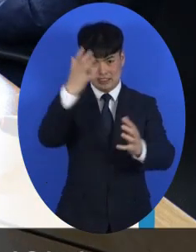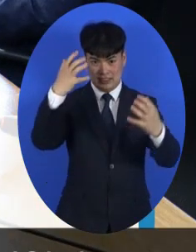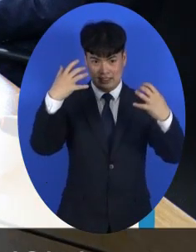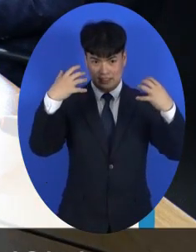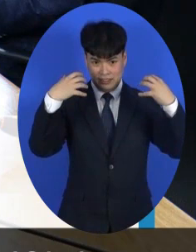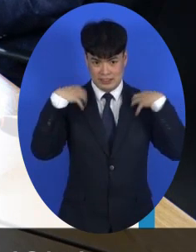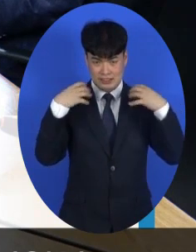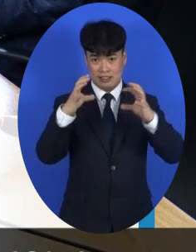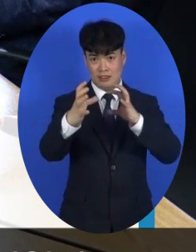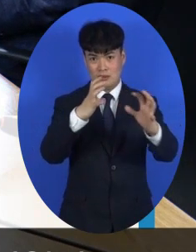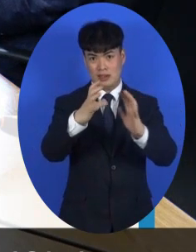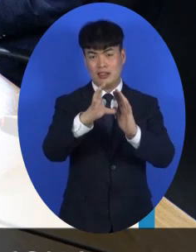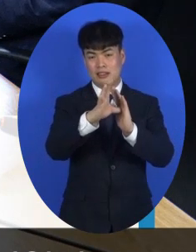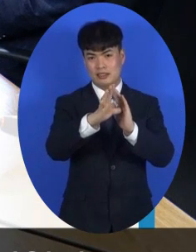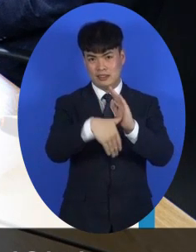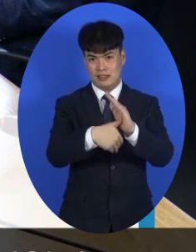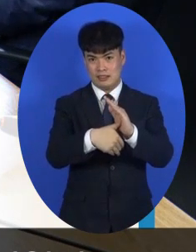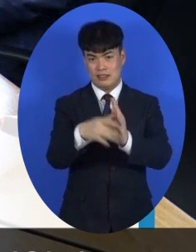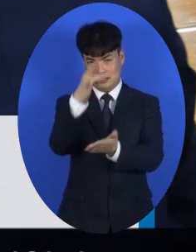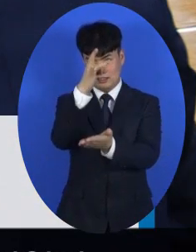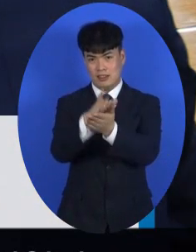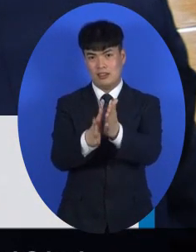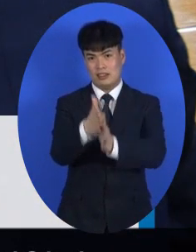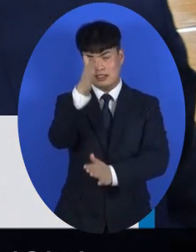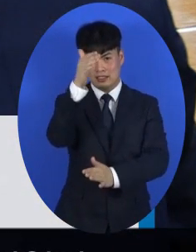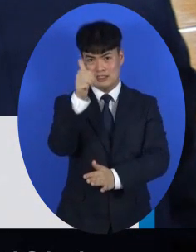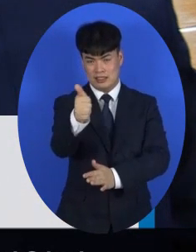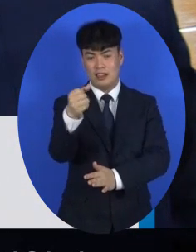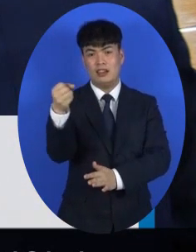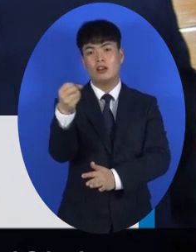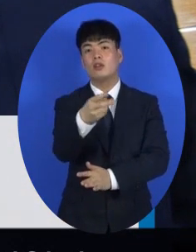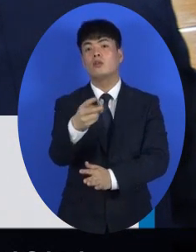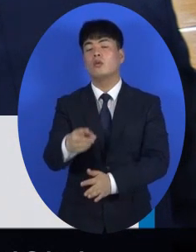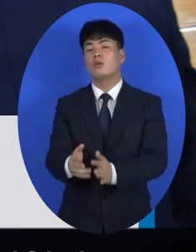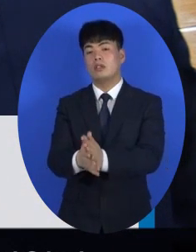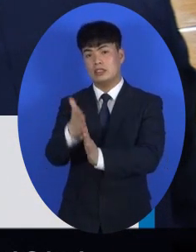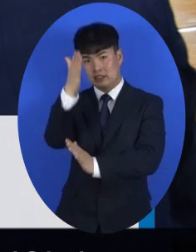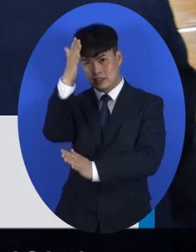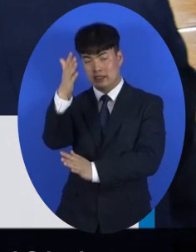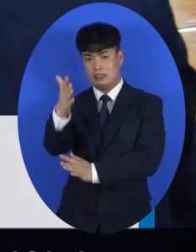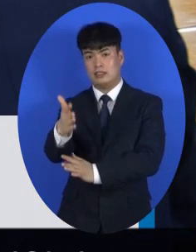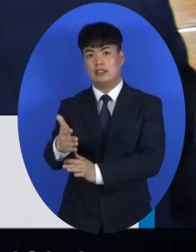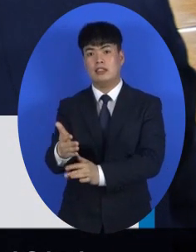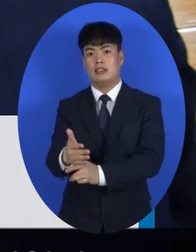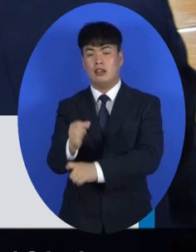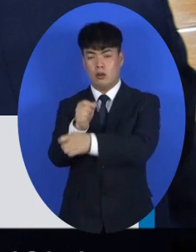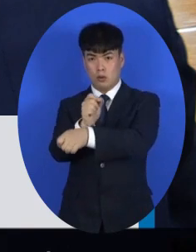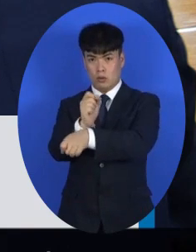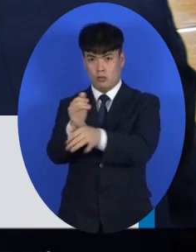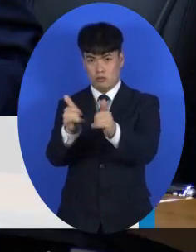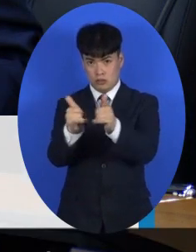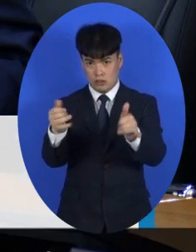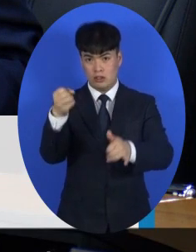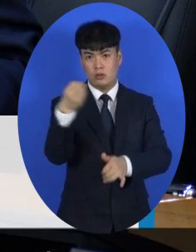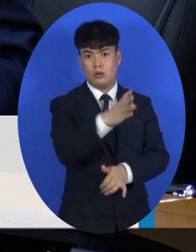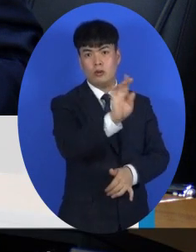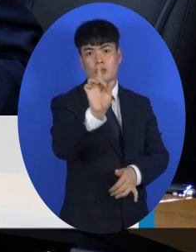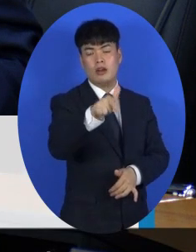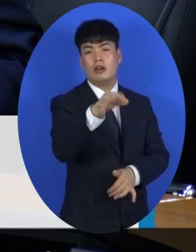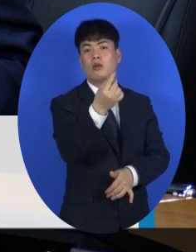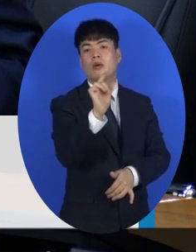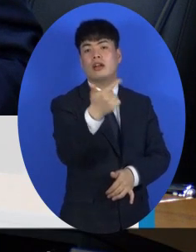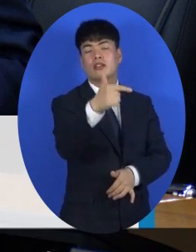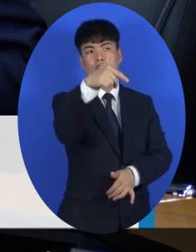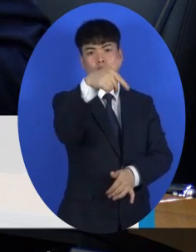시청 중회의실에서 열린 이번 간담회에는 박상돈 천안시장과 시 간부 공무원, 지역 국회의원인 박완주,